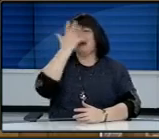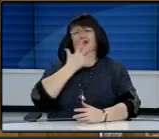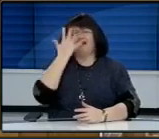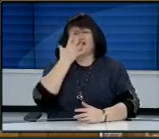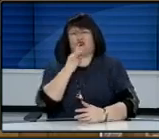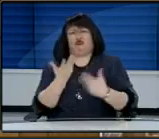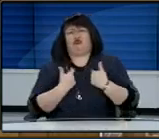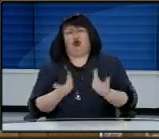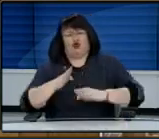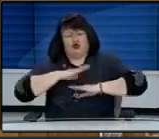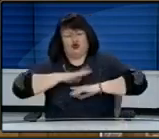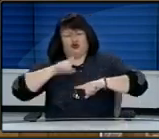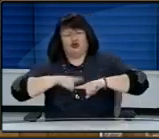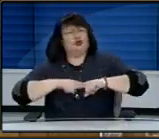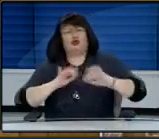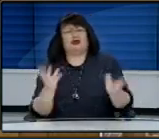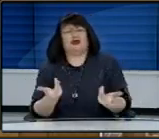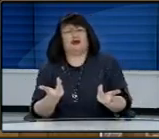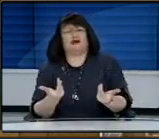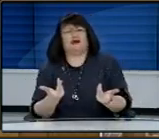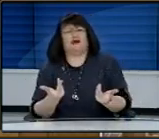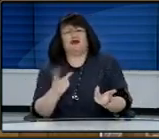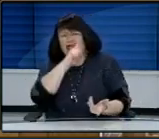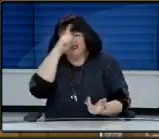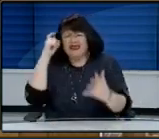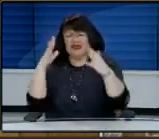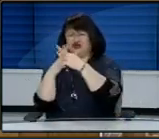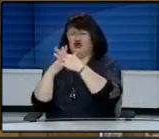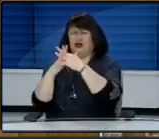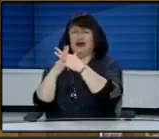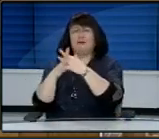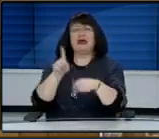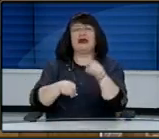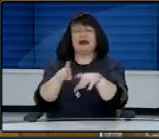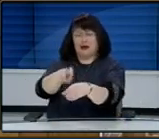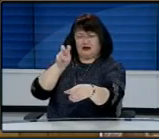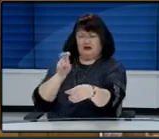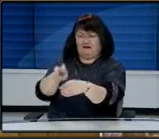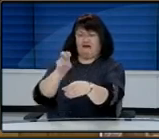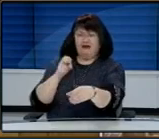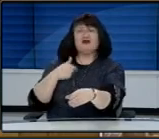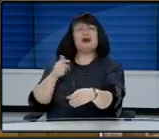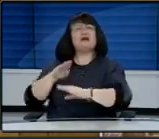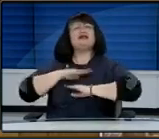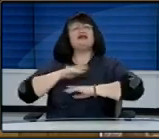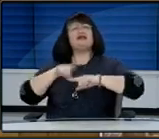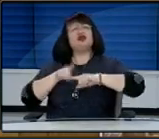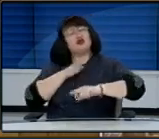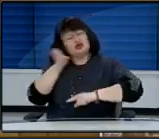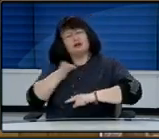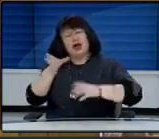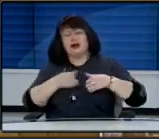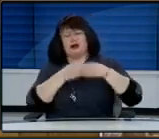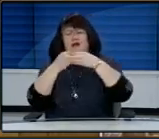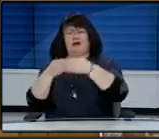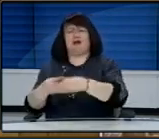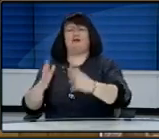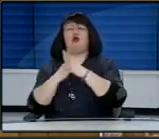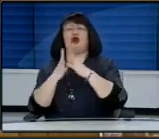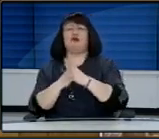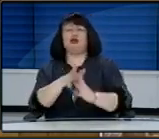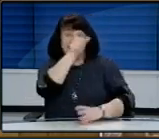ένα και περισσότερο και από τους οποίους άλλες δυτικές δυνάμεις αποχωρούν η μία μετά την άλλη. Για εσάς